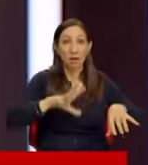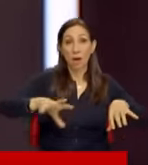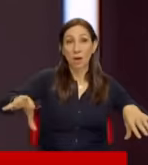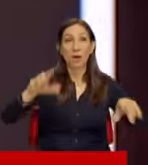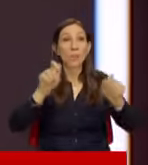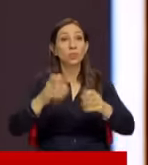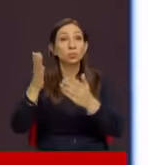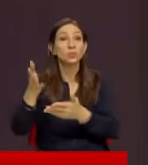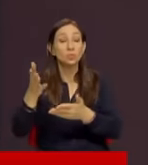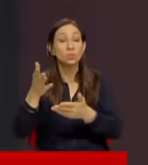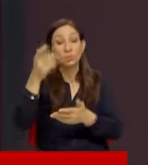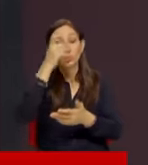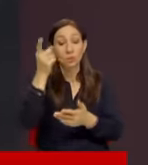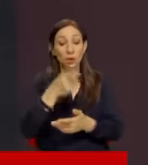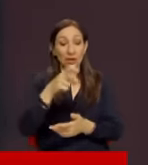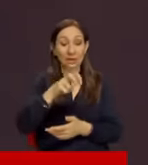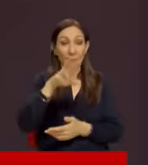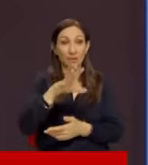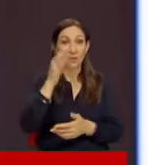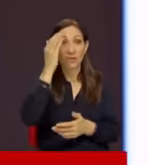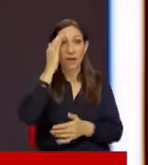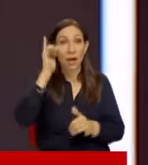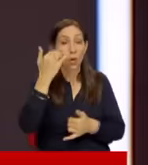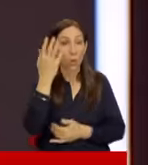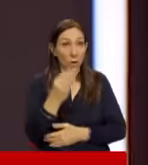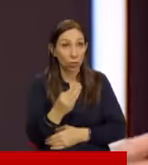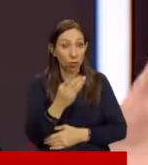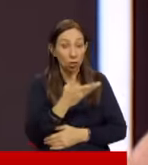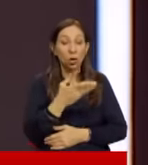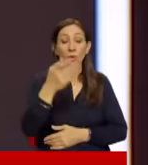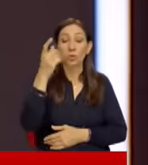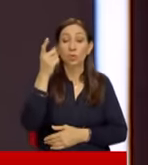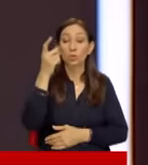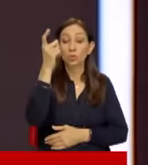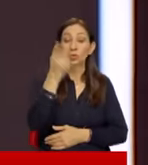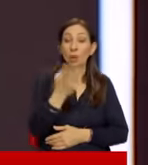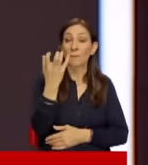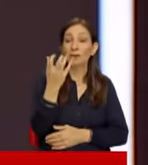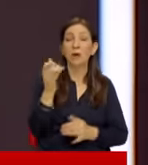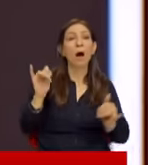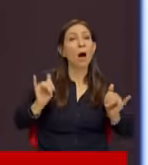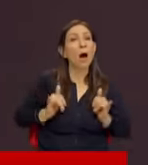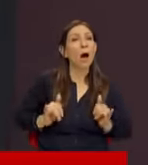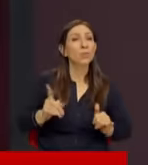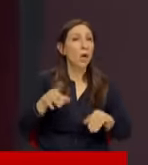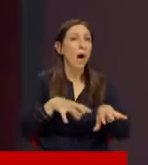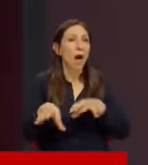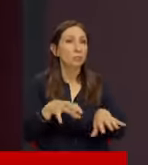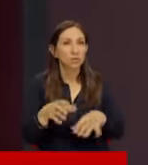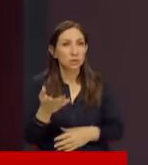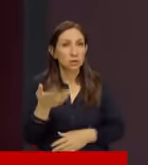diye bölüyorsunuz zaten. Ülkenin %85'ini fakirleştirdiniz, %5'i hayatını yaşıyor. Bu da bir bölücülüktür